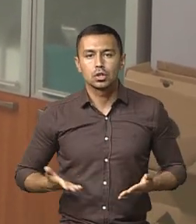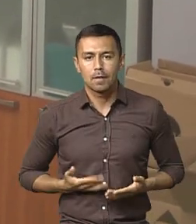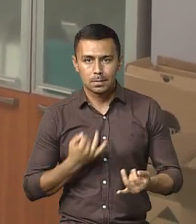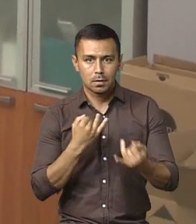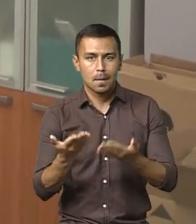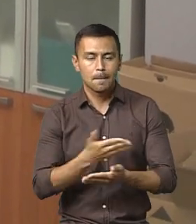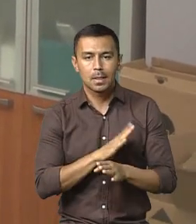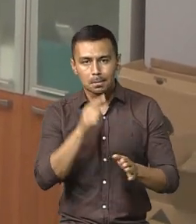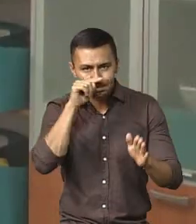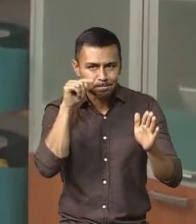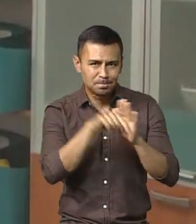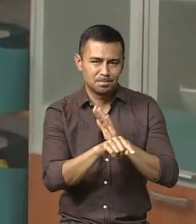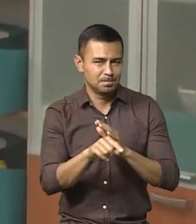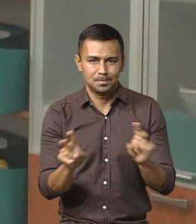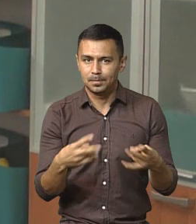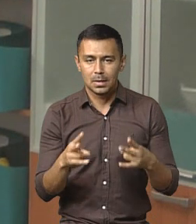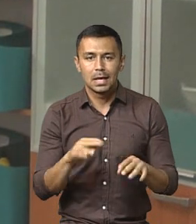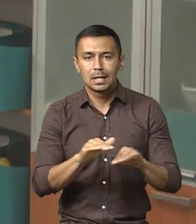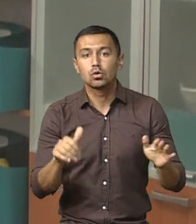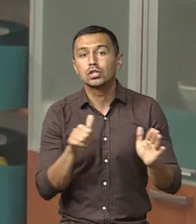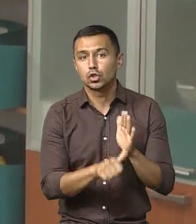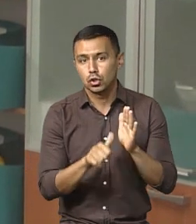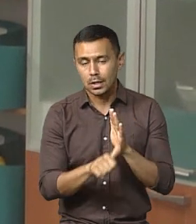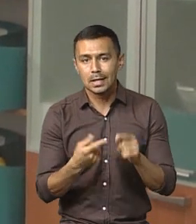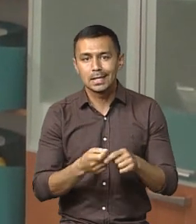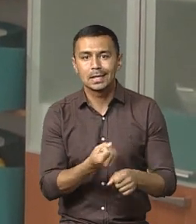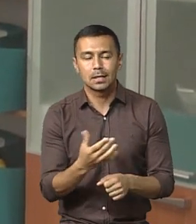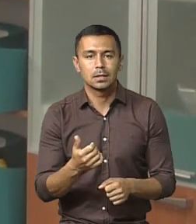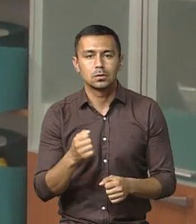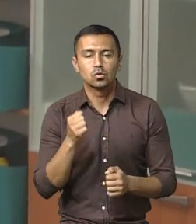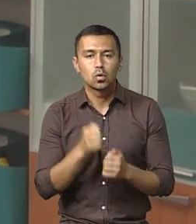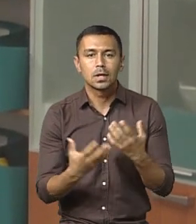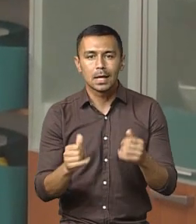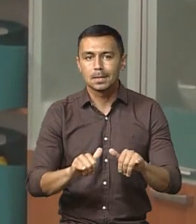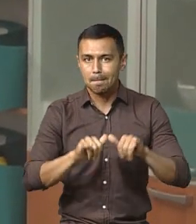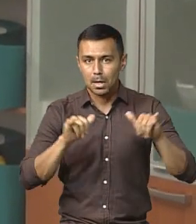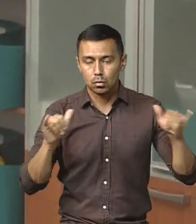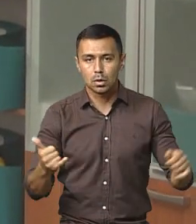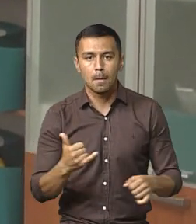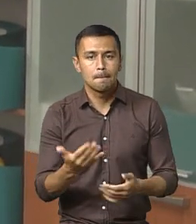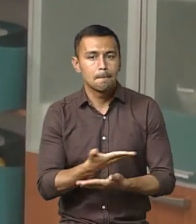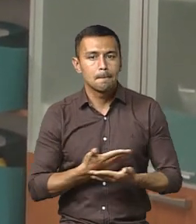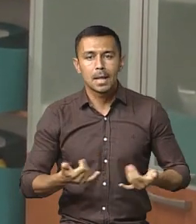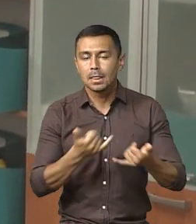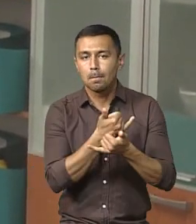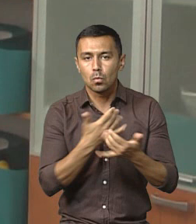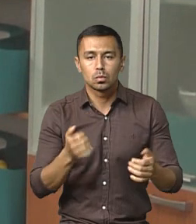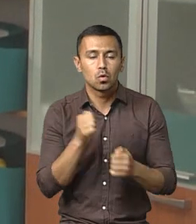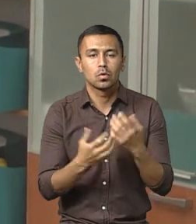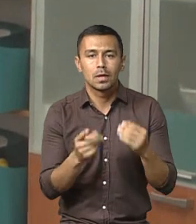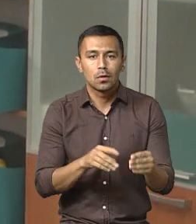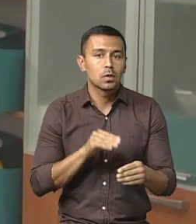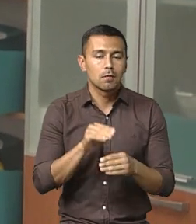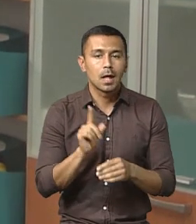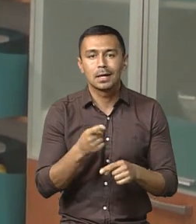спілкування, ми не ліземо в душу. Діток 60, ця кількість, на жаль, кожного дня збільшується, ми не можемо кожного дня їх